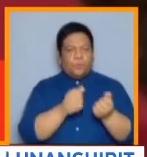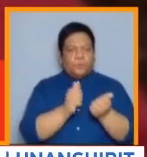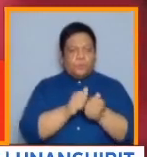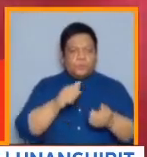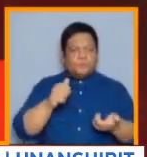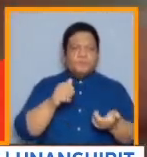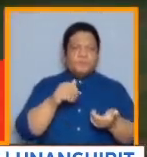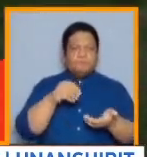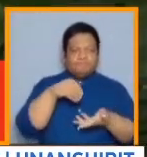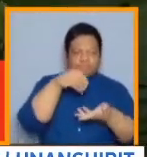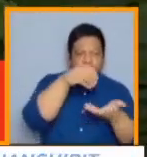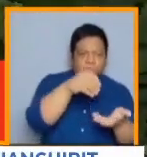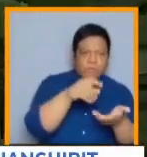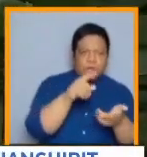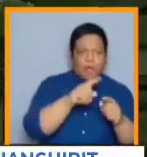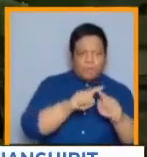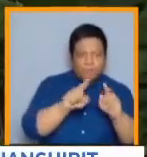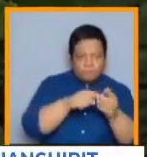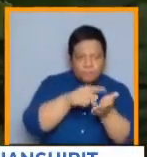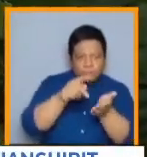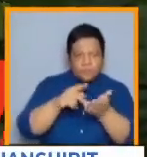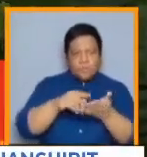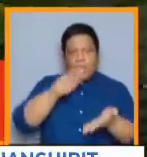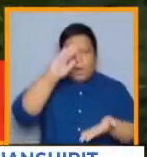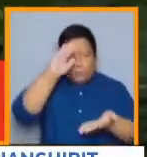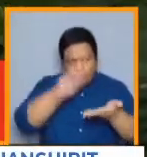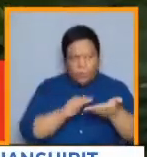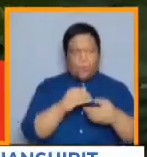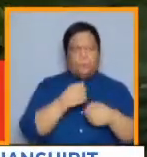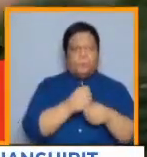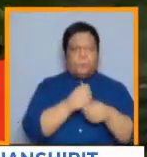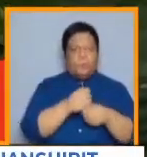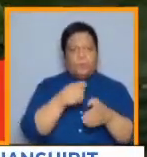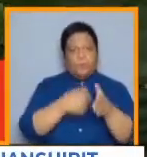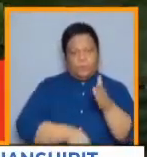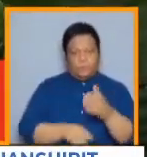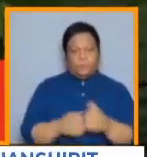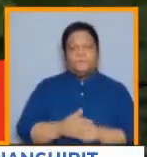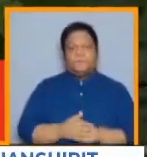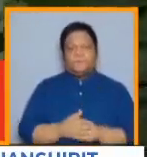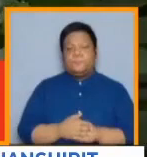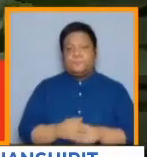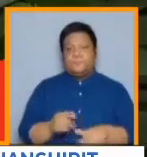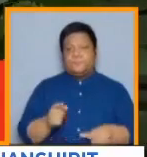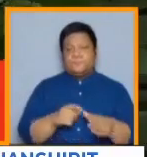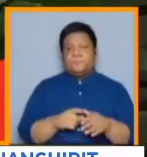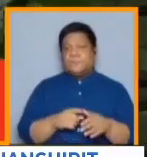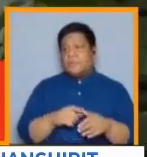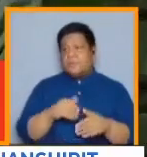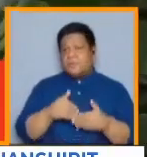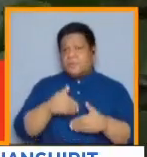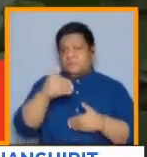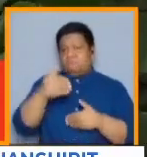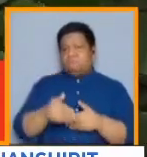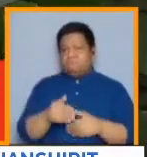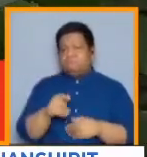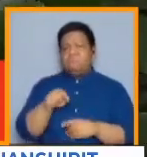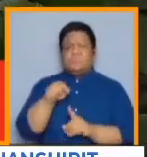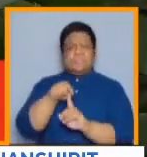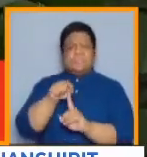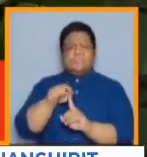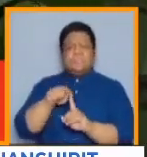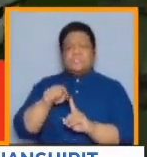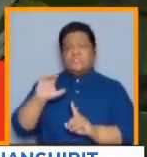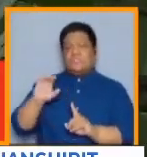production costs. Nanawagan naman para sa tamang paggamit ng pondo ng bayan sa kabila ng lumulobong utang ng bansa si